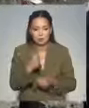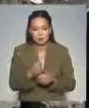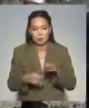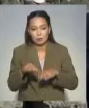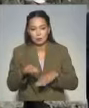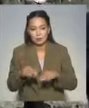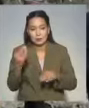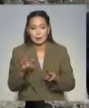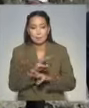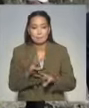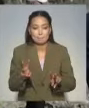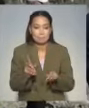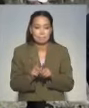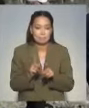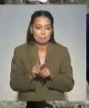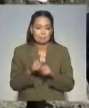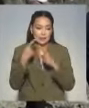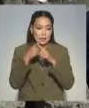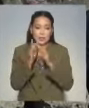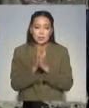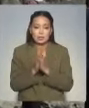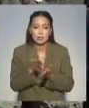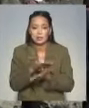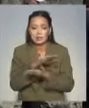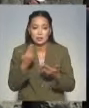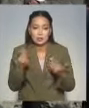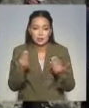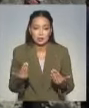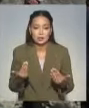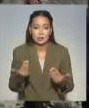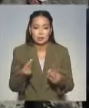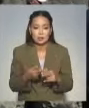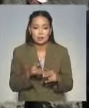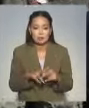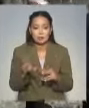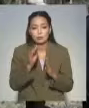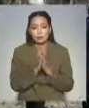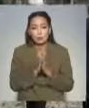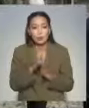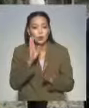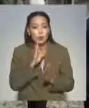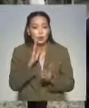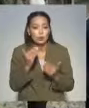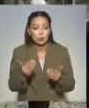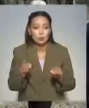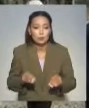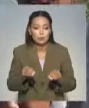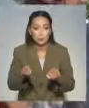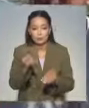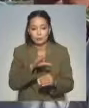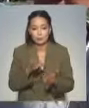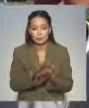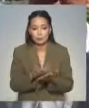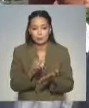Біз үкіметтен техника сұрап отқан жоқпыз. Айналдырған қара су сұрап отырық. Мынау бақша деген мынау қурап жатыр.